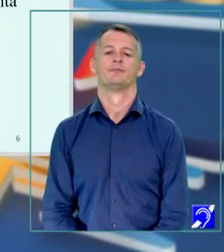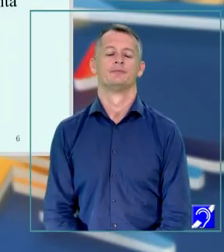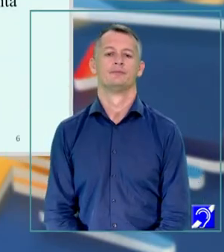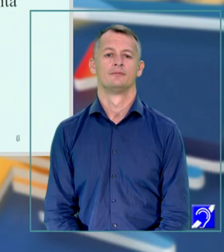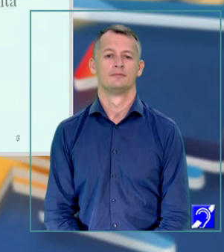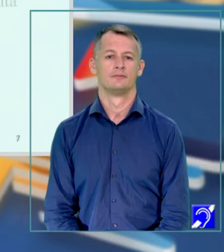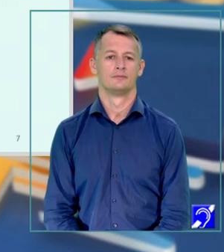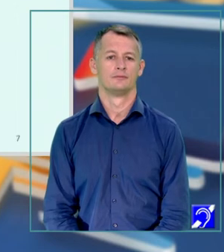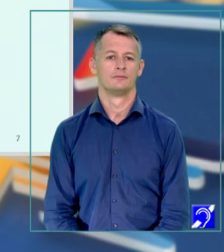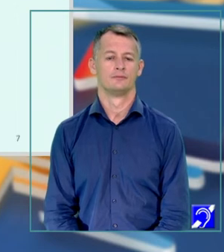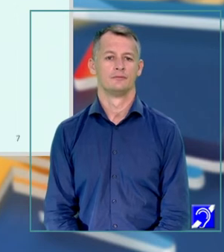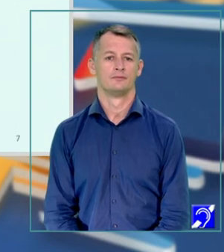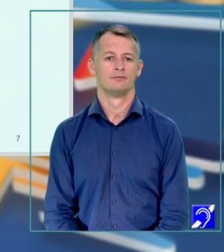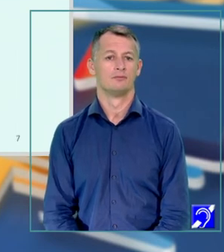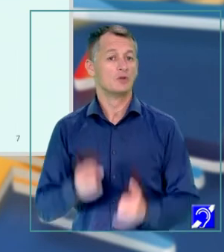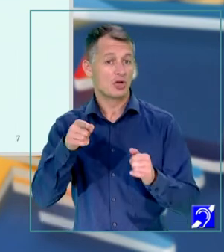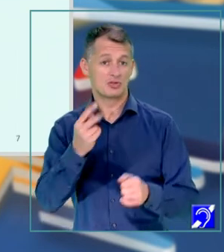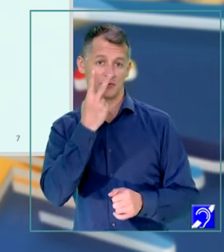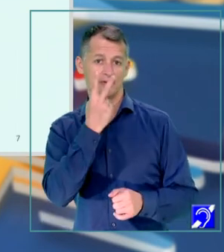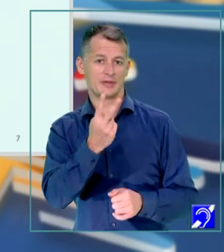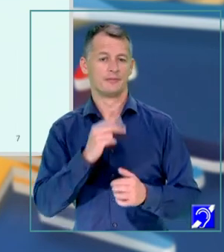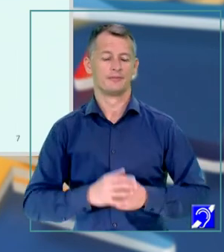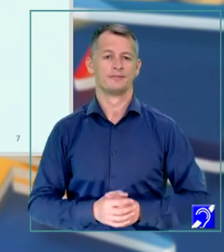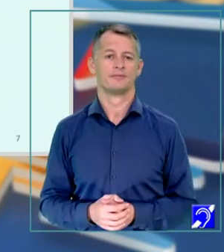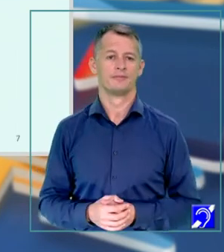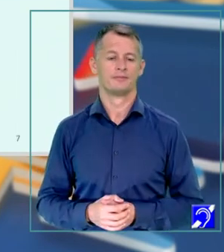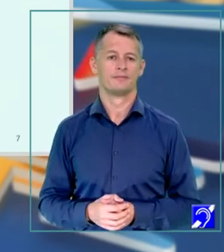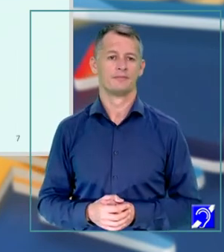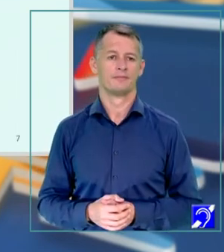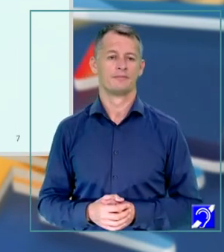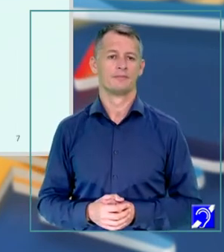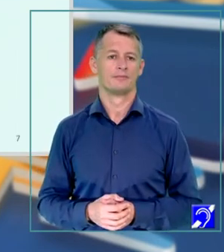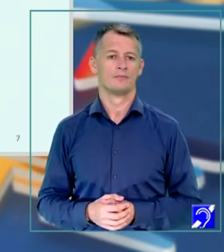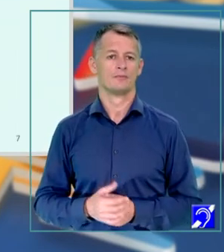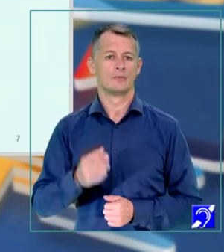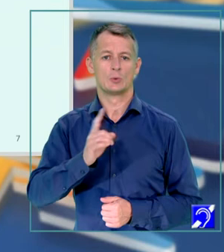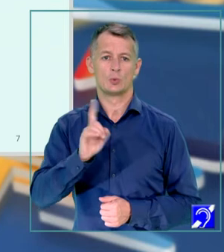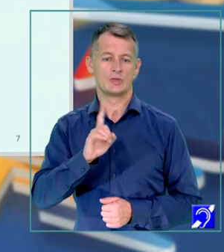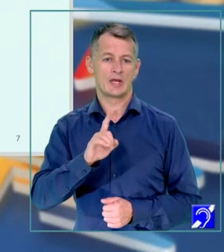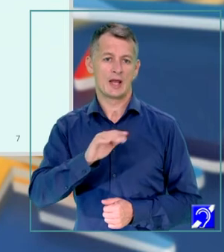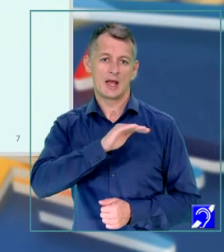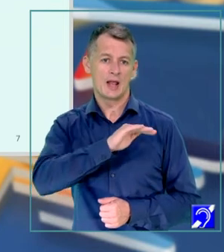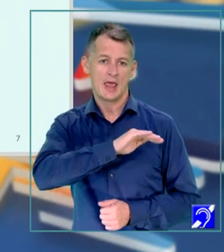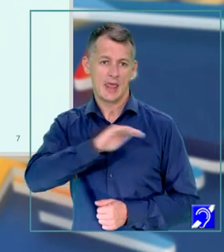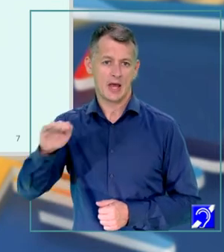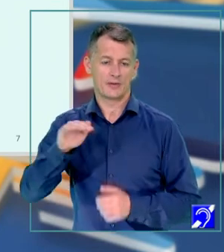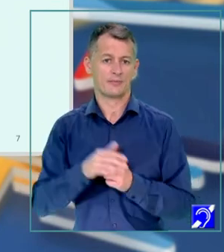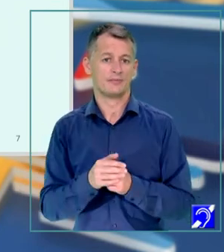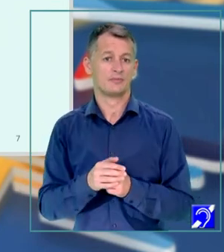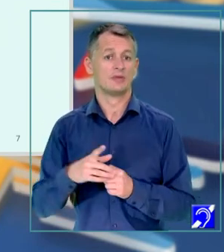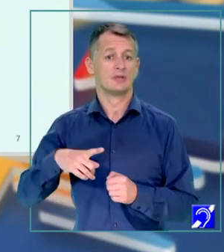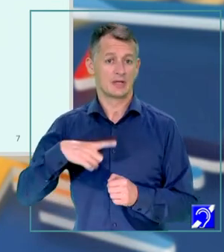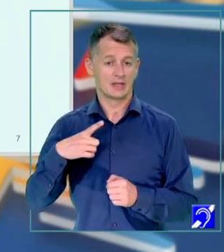se vede pe grafic iar Aici apare o funcție ne inimioară încărcată schimbării evidențiate prin